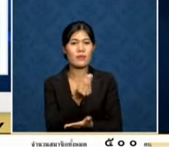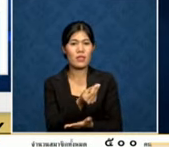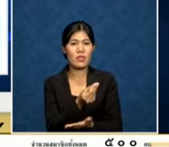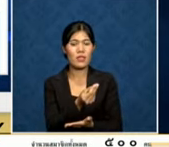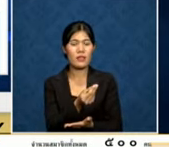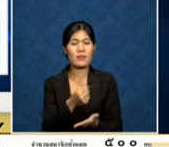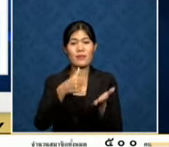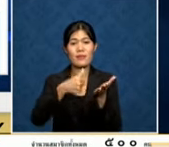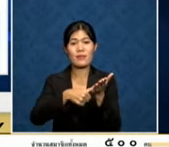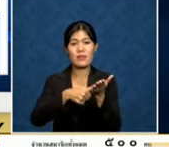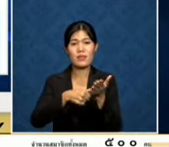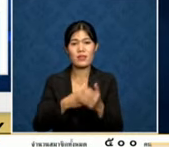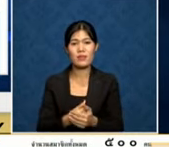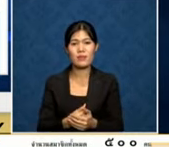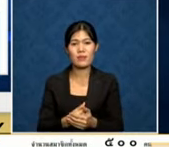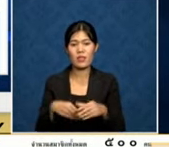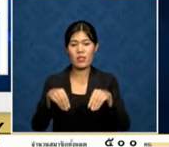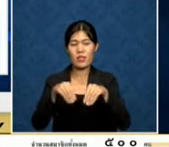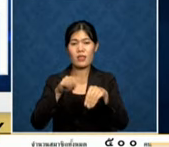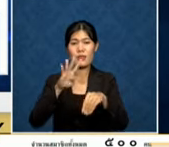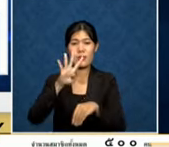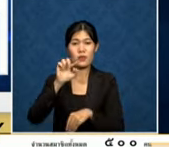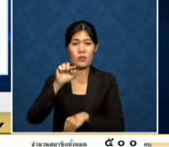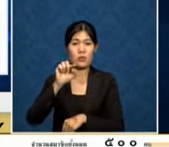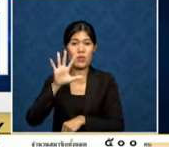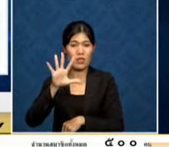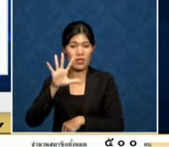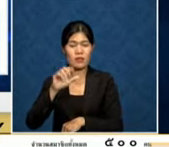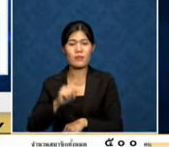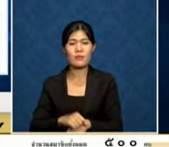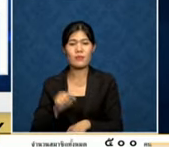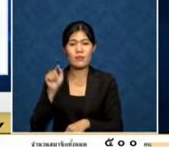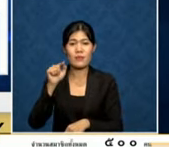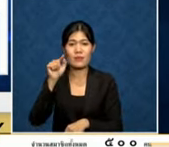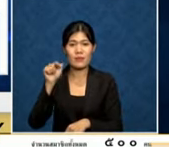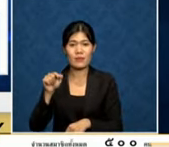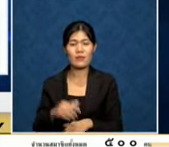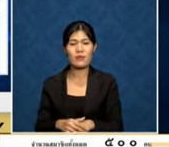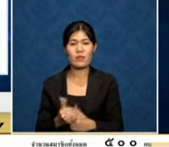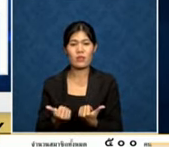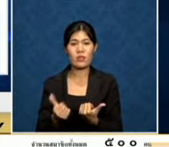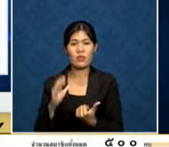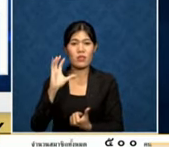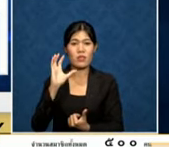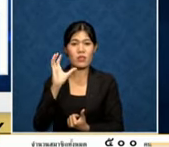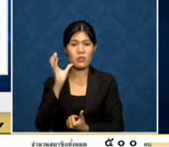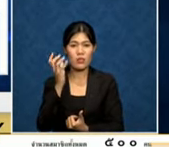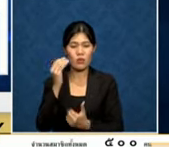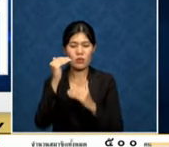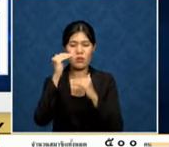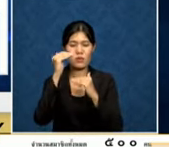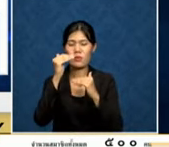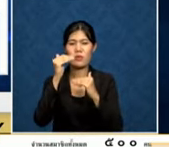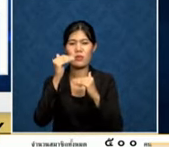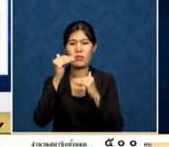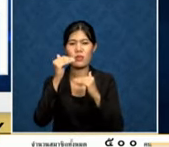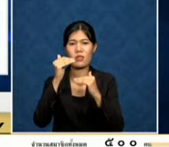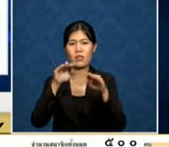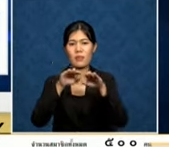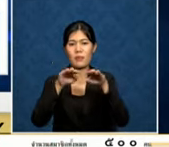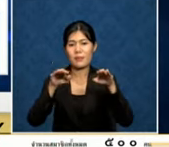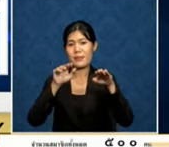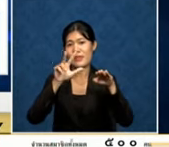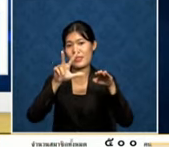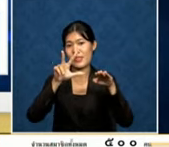ปัจจุบันจะแตะ4.5%ซึ่งสากลเขาก็กำหนดไว้อีกครับว่ามันไม่ควรเกิน 3%